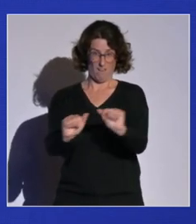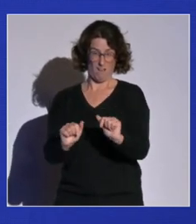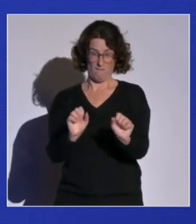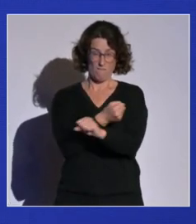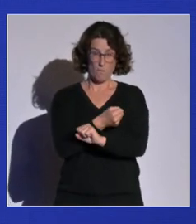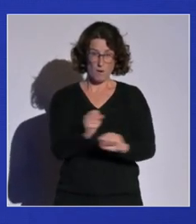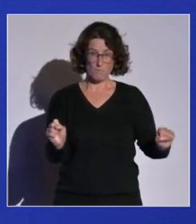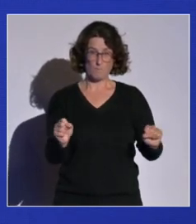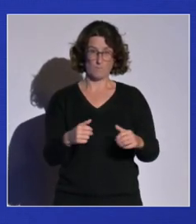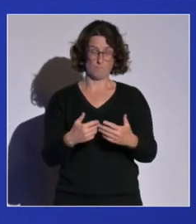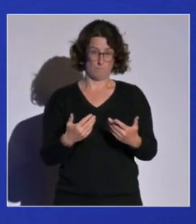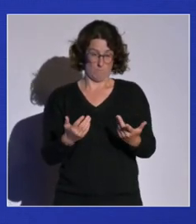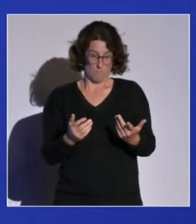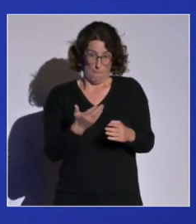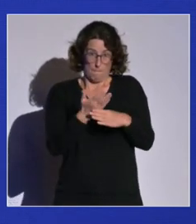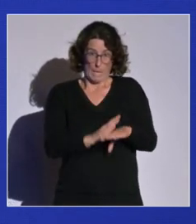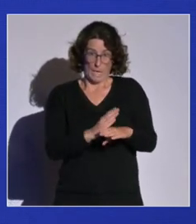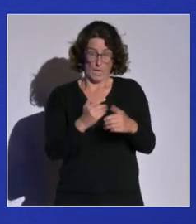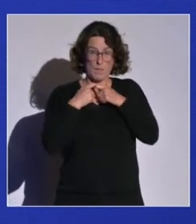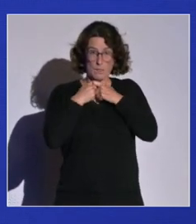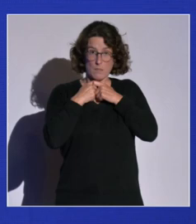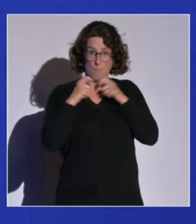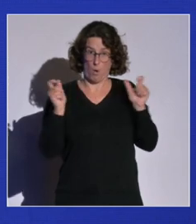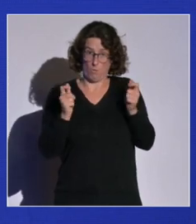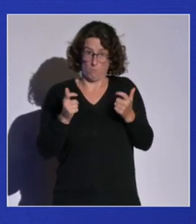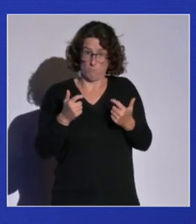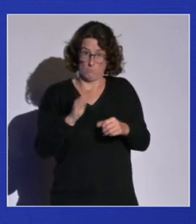demande, je le crois, moi, qu'à être débloqué.